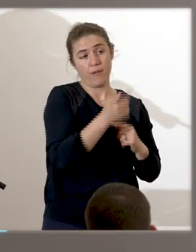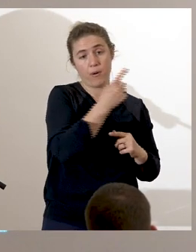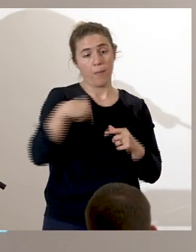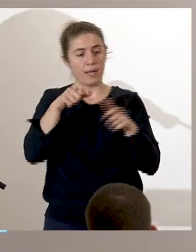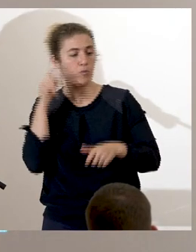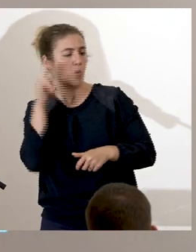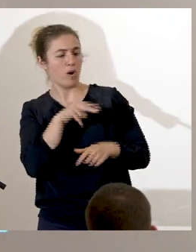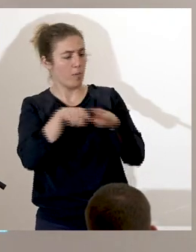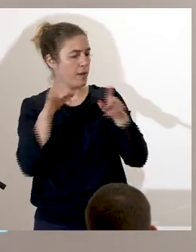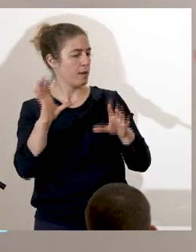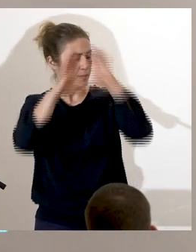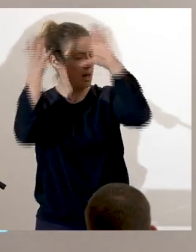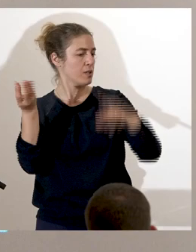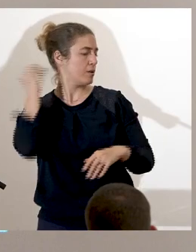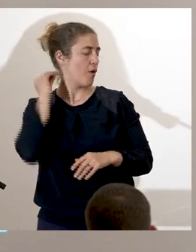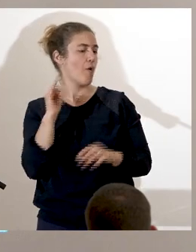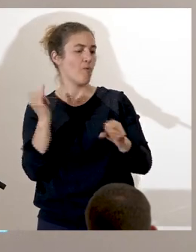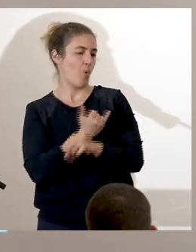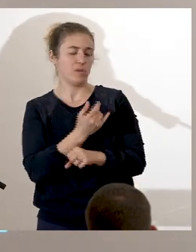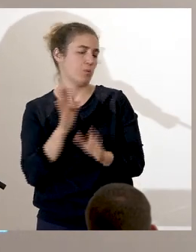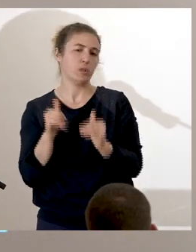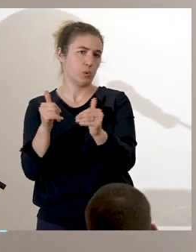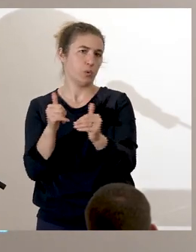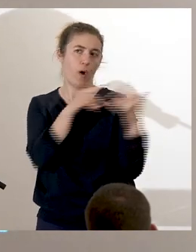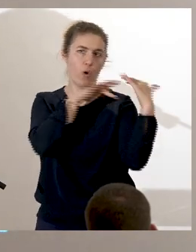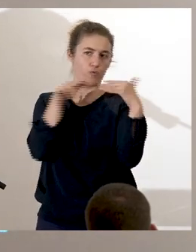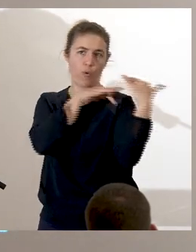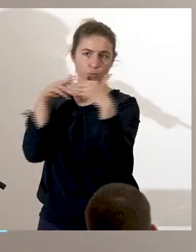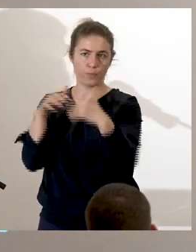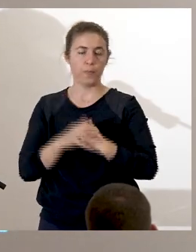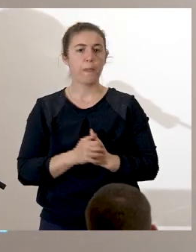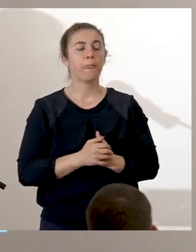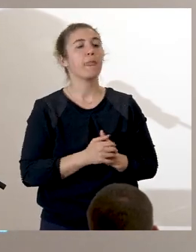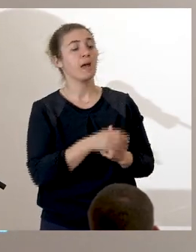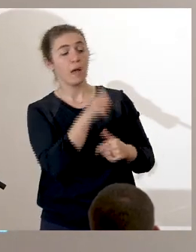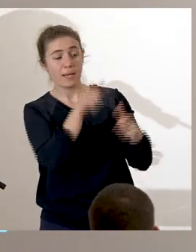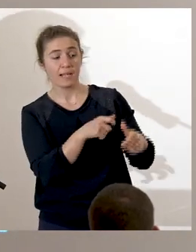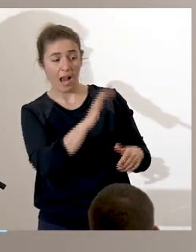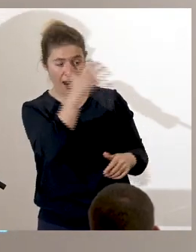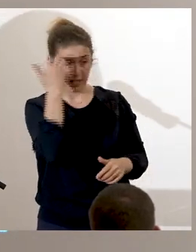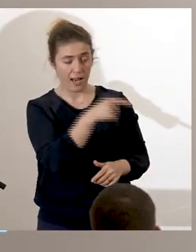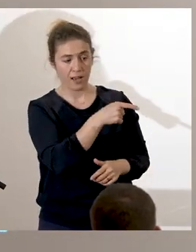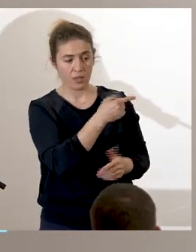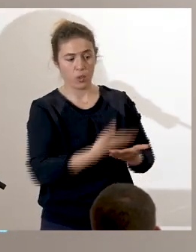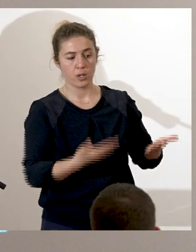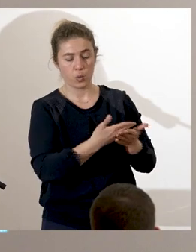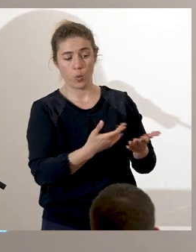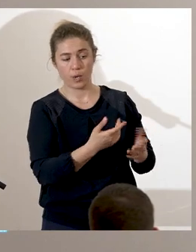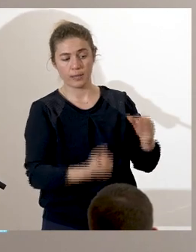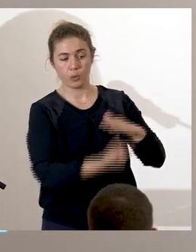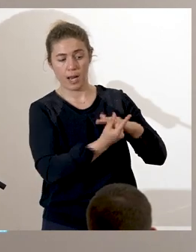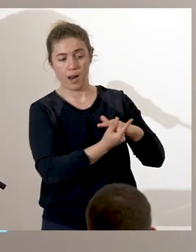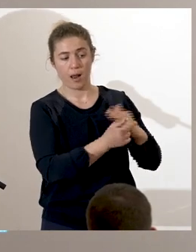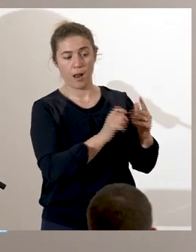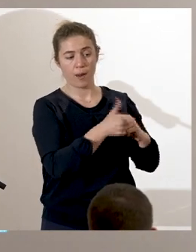Le statut de l'engagé africain, des engagés africains, lié à une législation coloniale d'exception et à son origine, influera grandement